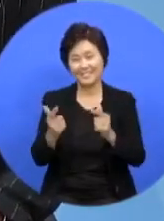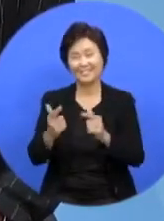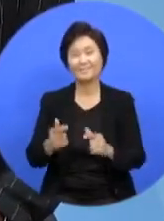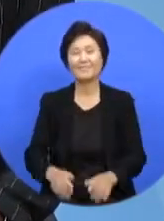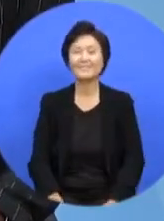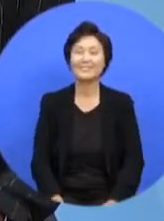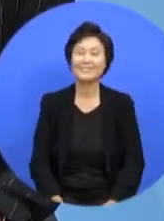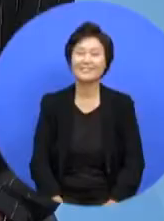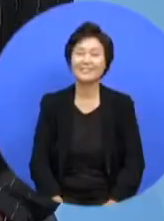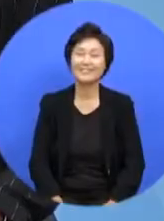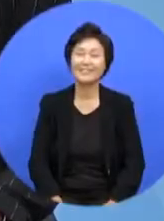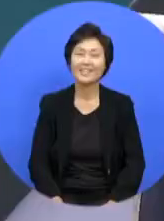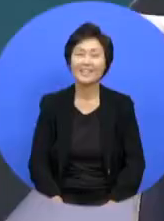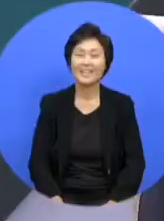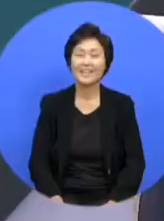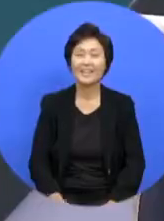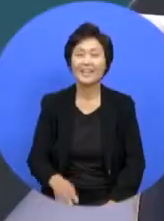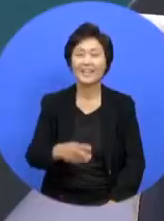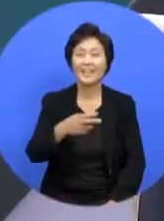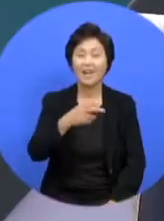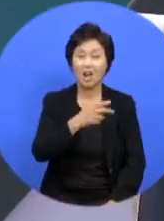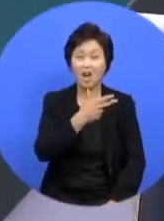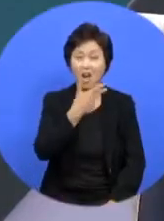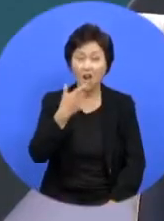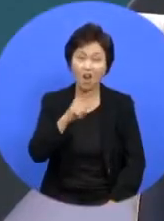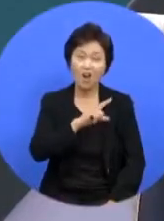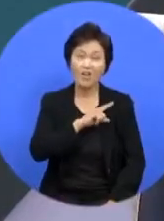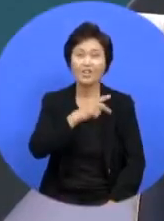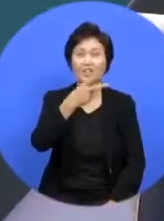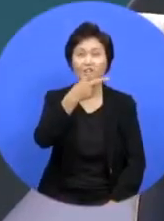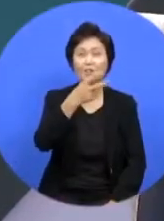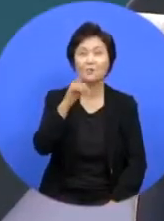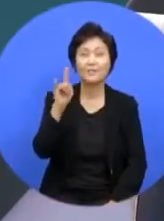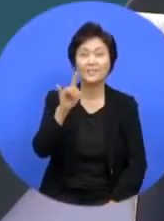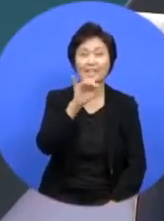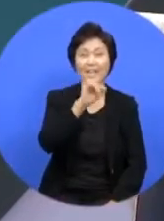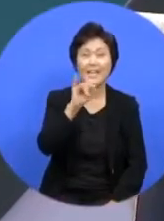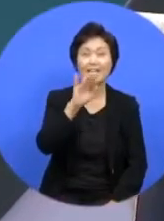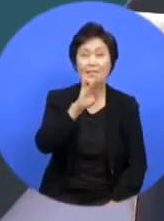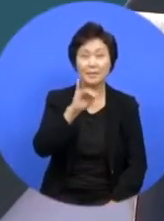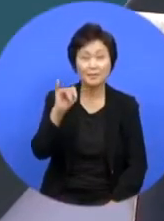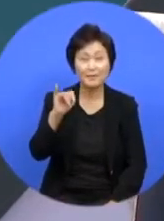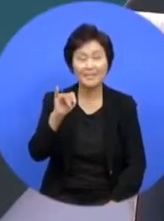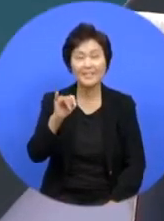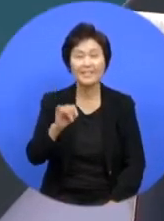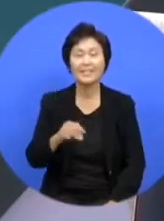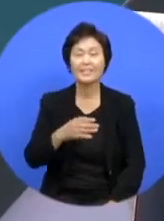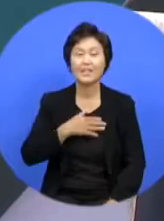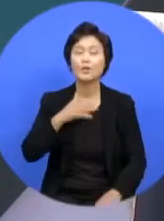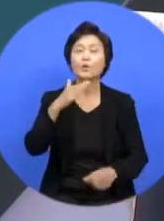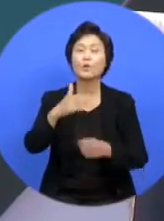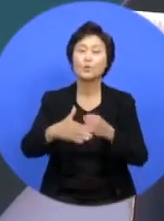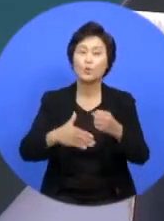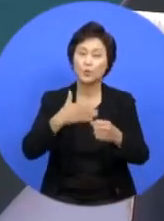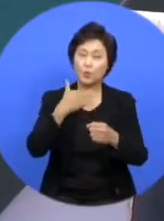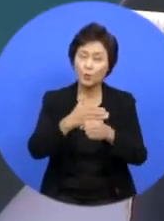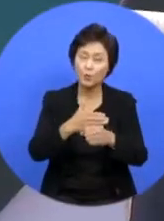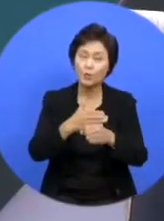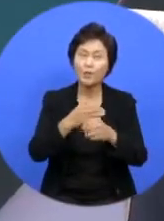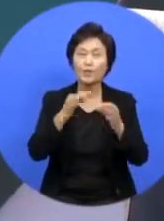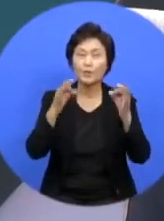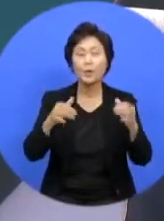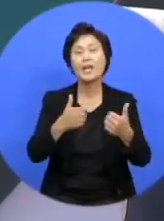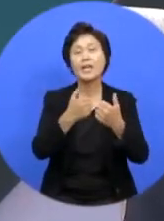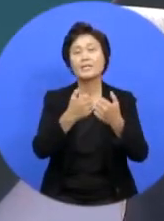써 있네. 네. 데이비 김. 네, 뭐, 안녕하세요. 예. 저는 Big Heart Christian School에서 9년 차 대학 진학 진로 상담